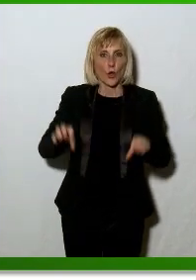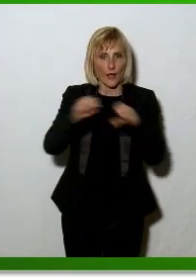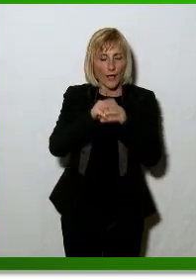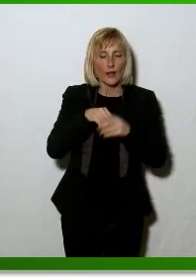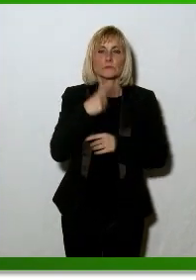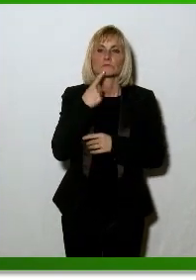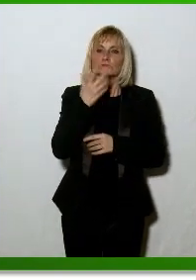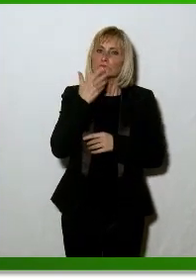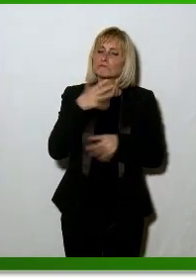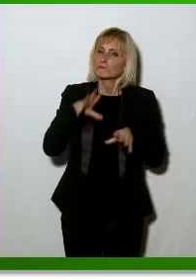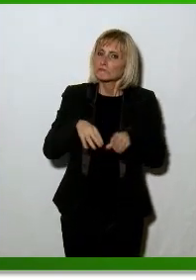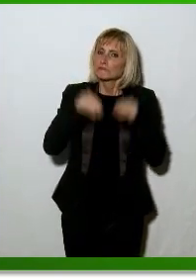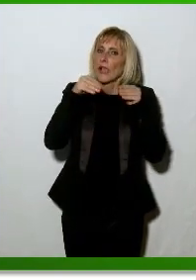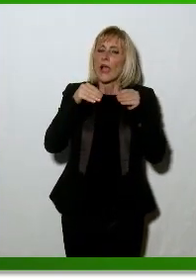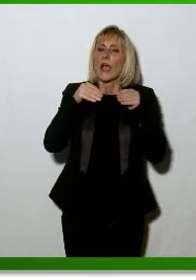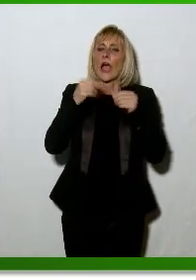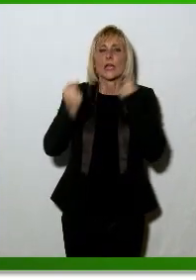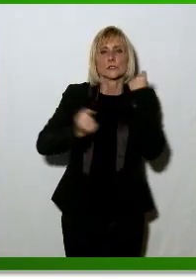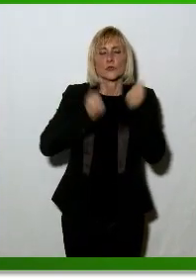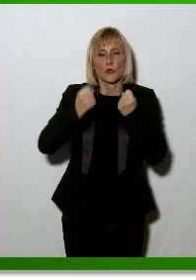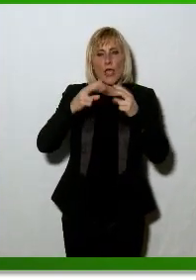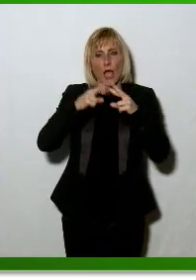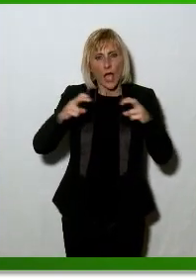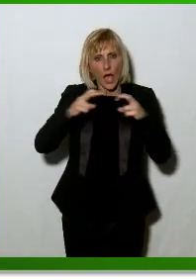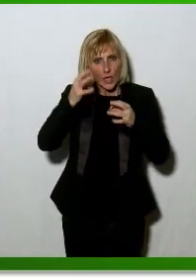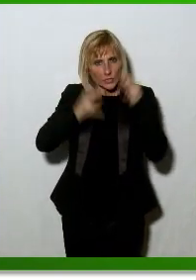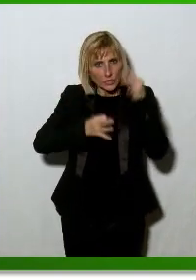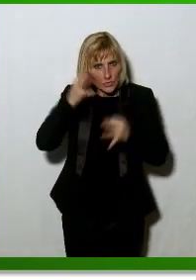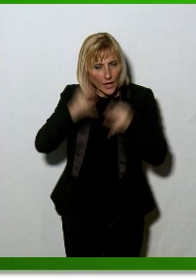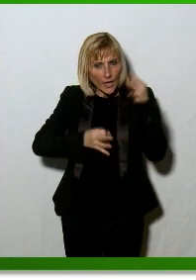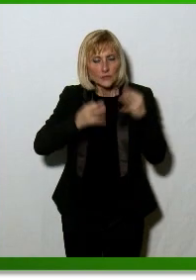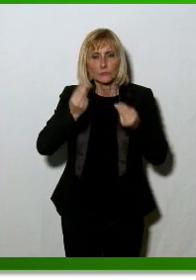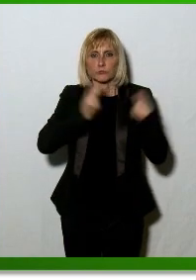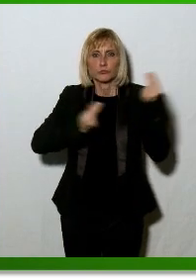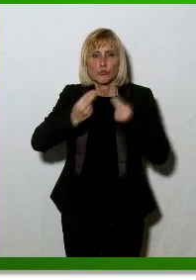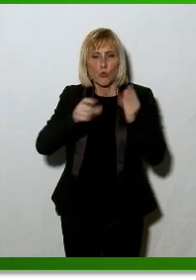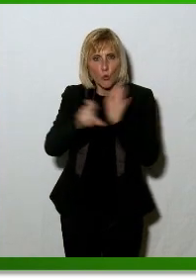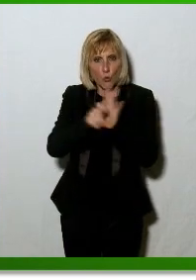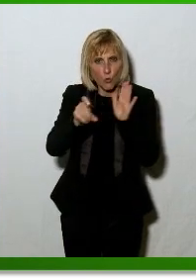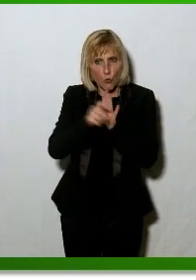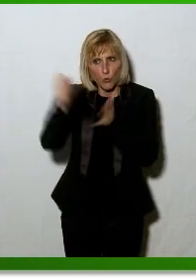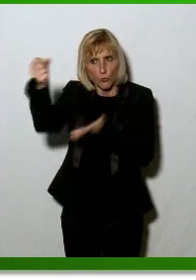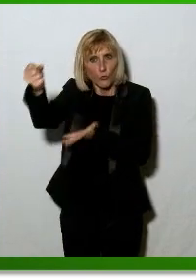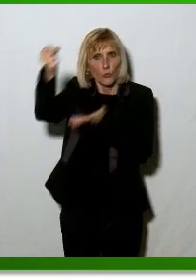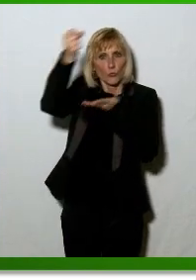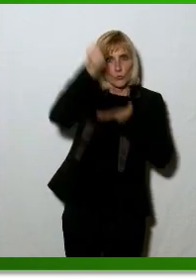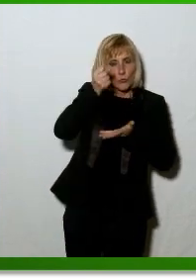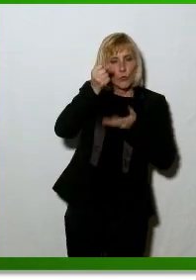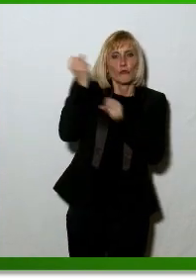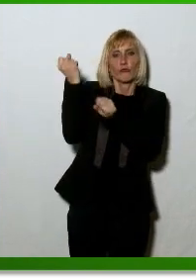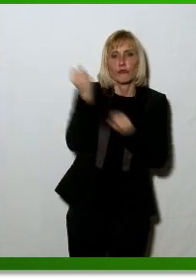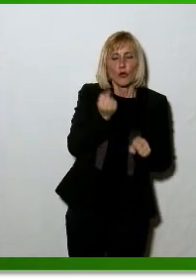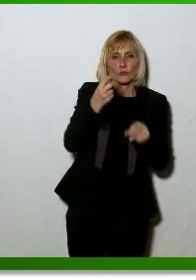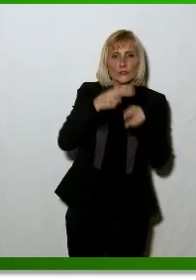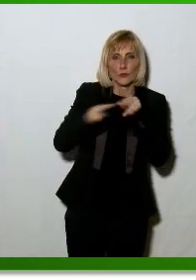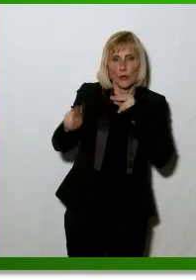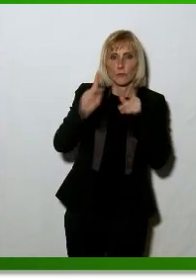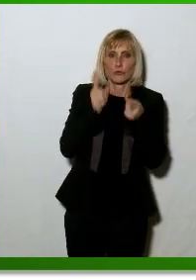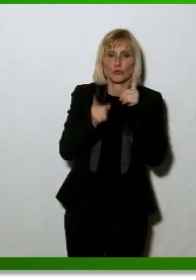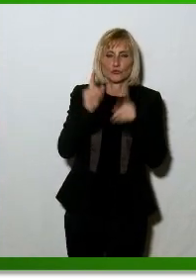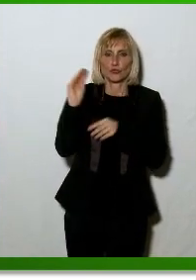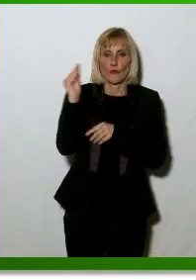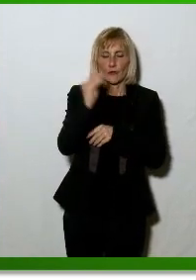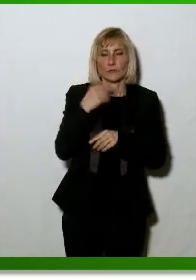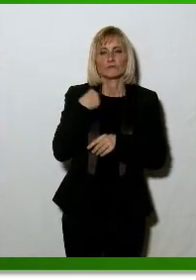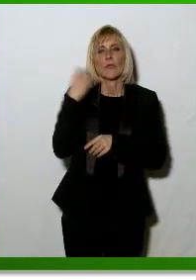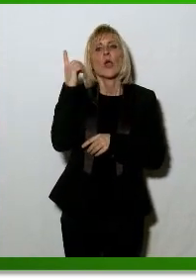un'azione di analisi e valutazione delle progettualità comunali finanziate dal fondo nazionale per le politiche giovanili l'ambizione